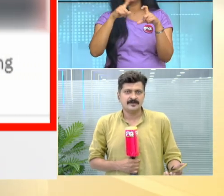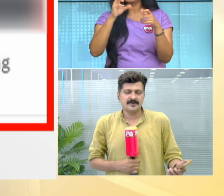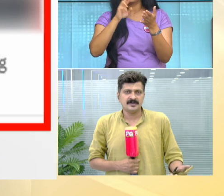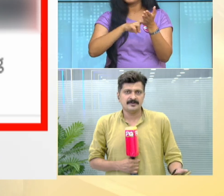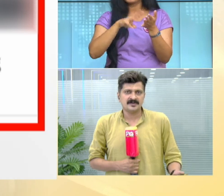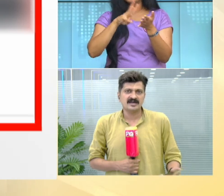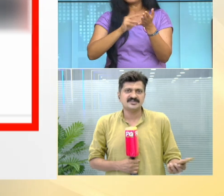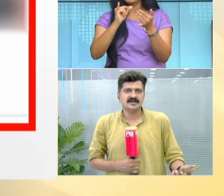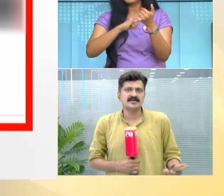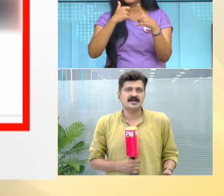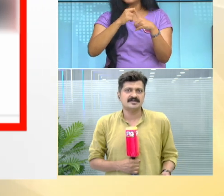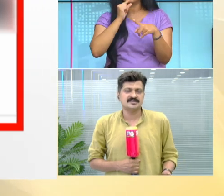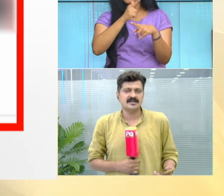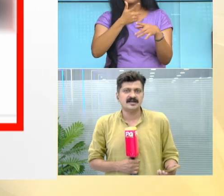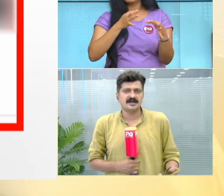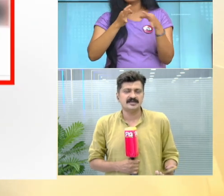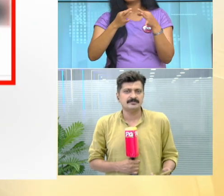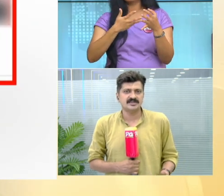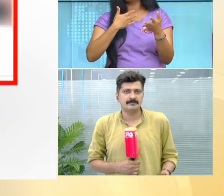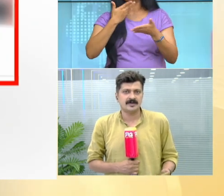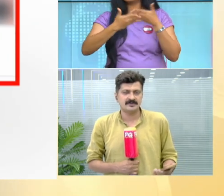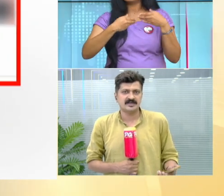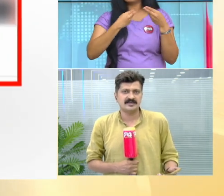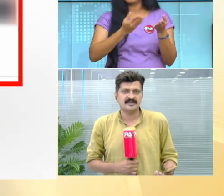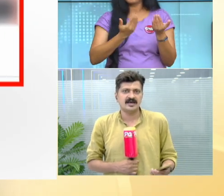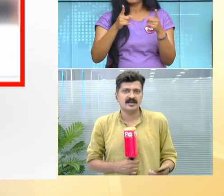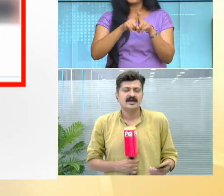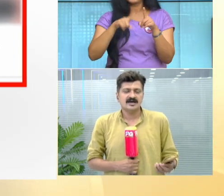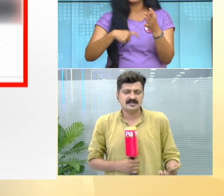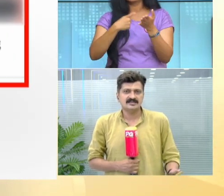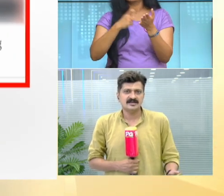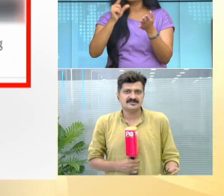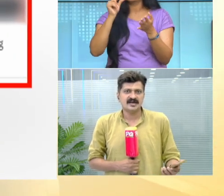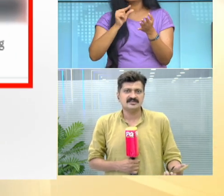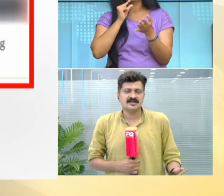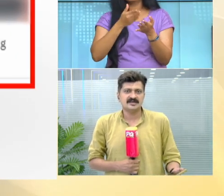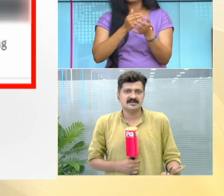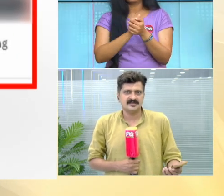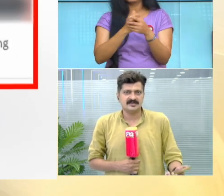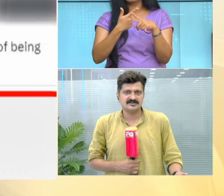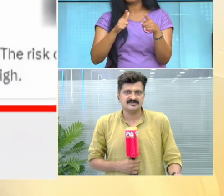അത് ക്ലാസ് എടുക്കാൻ തയ്യാറാണ് എന്നും അദ്ദേഹം മറുപടി നൽകി. എന്നാൽ ഇത്